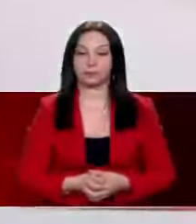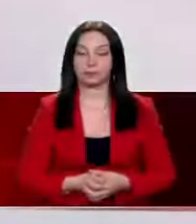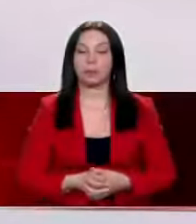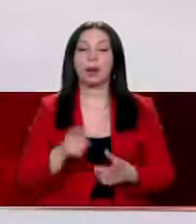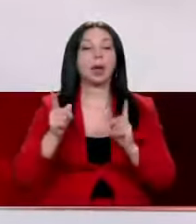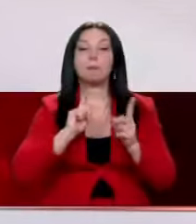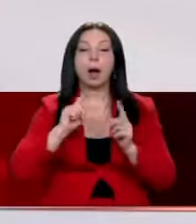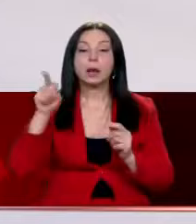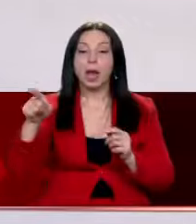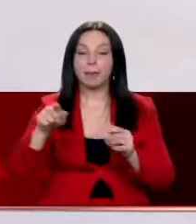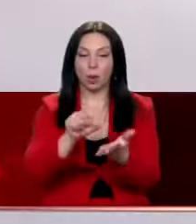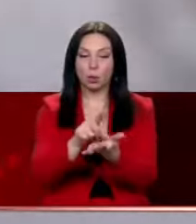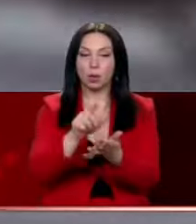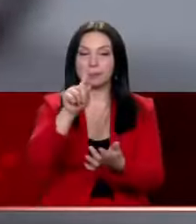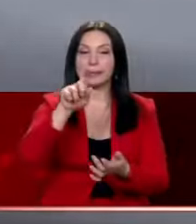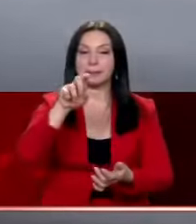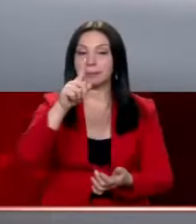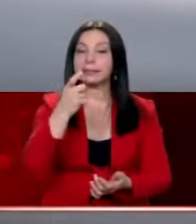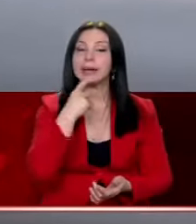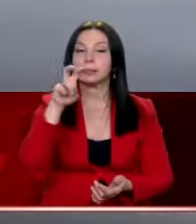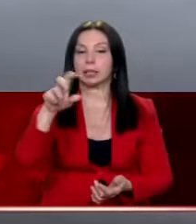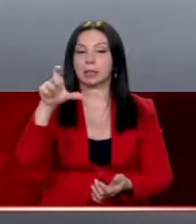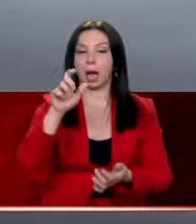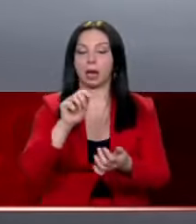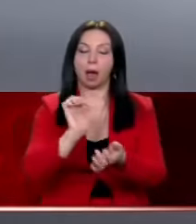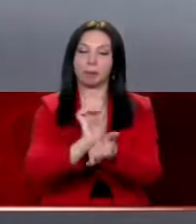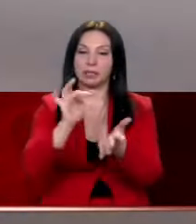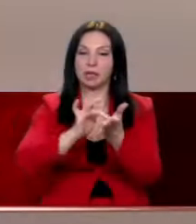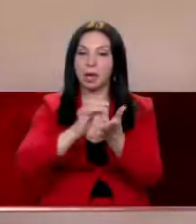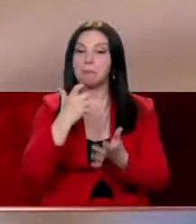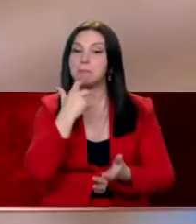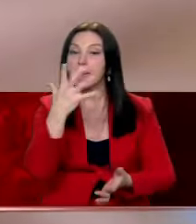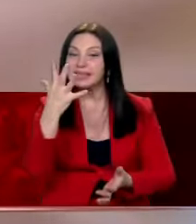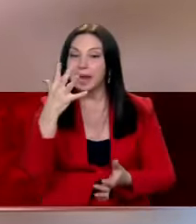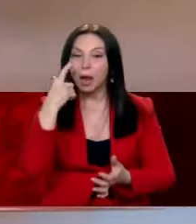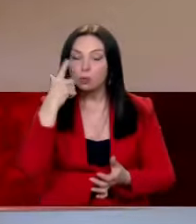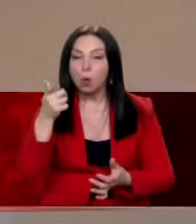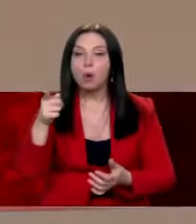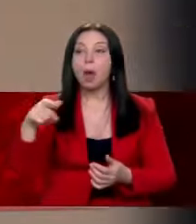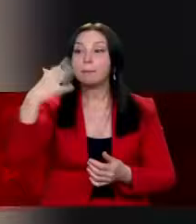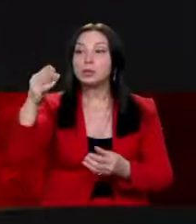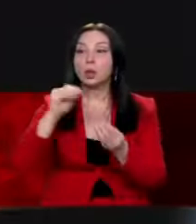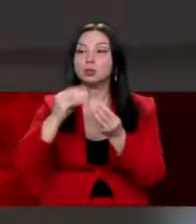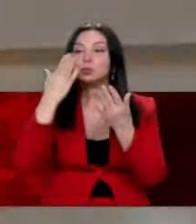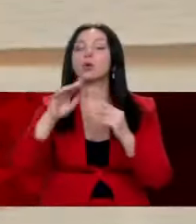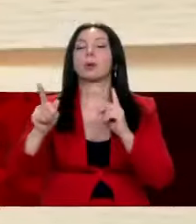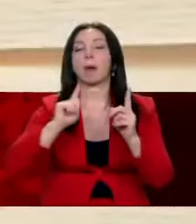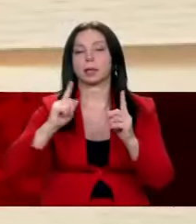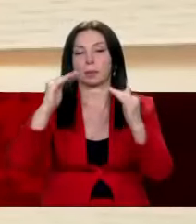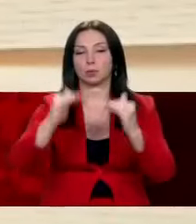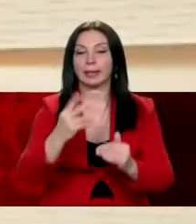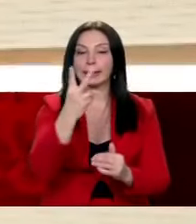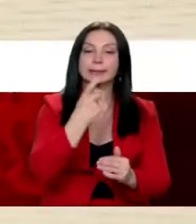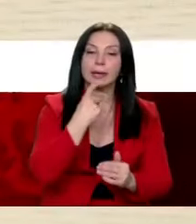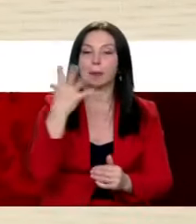edeceksiniz. Mahkeme kuryeye 1 yıl 8 ay hapis cezası verdi ancak sanık 5 yıl içinde başka bir suç işlemezse dava düşecek. 2 yıldan